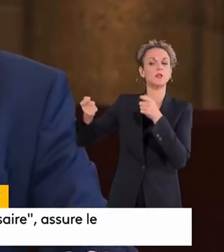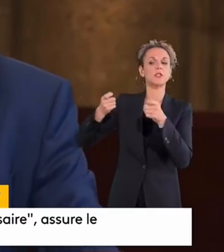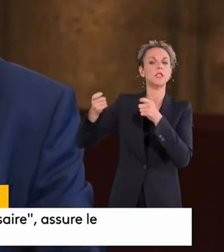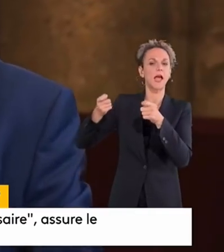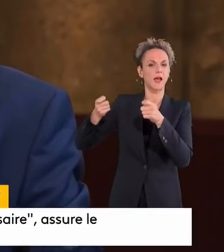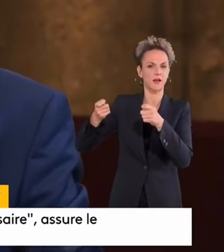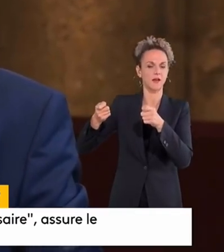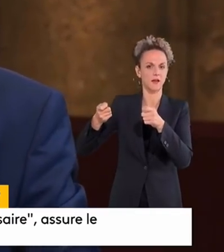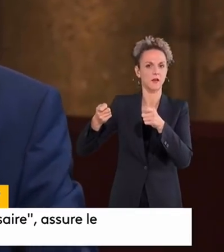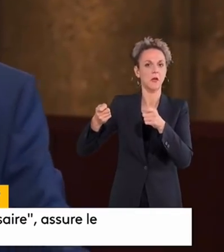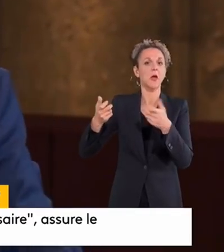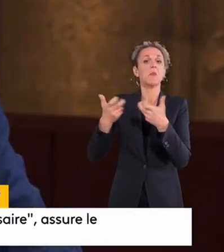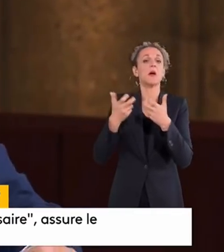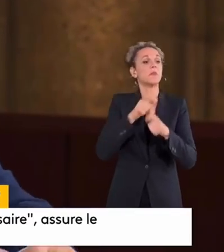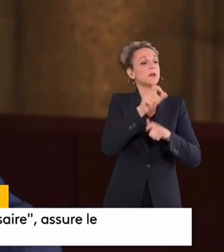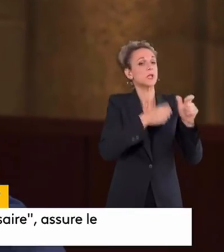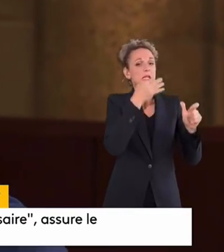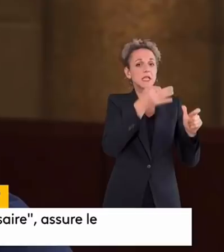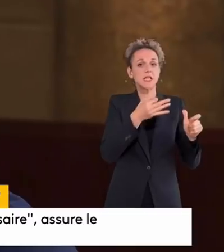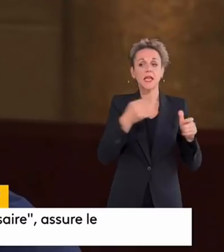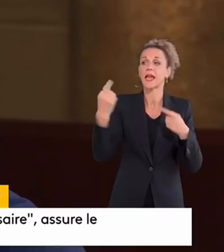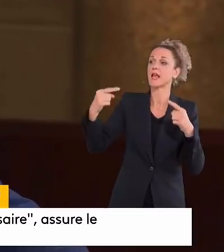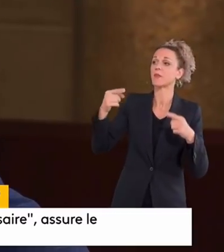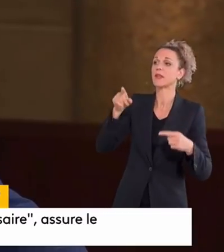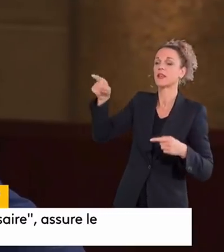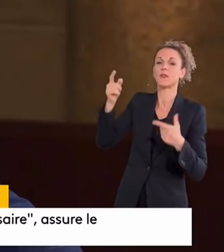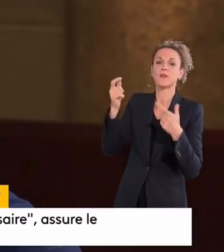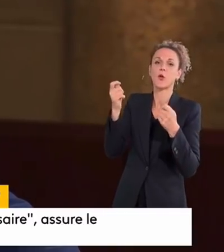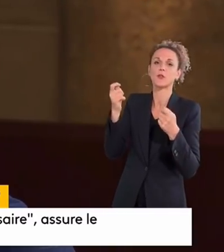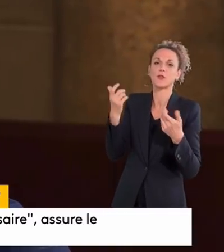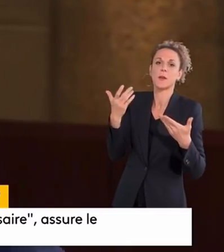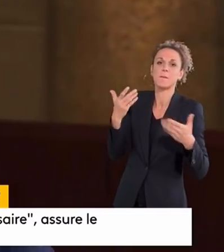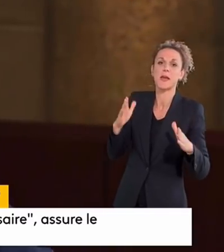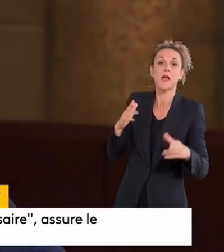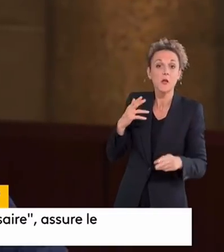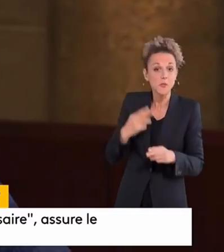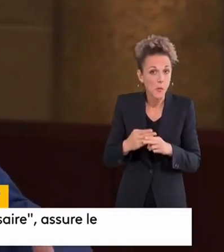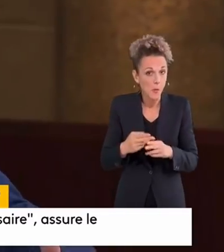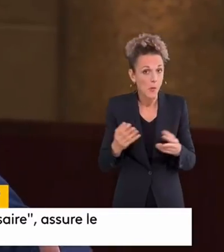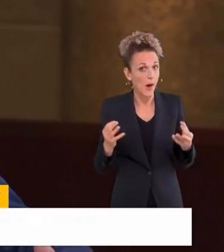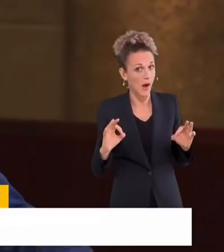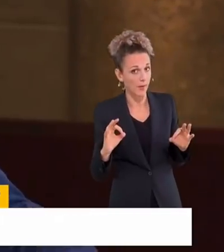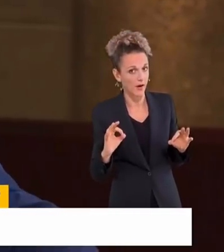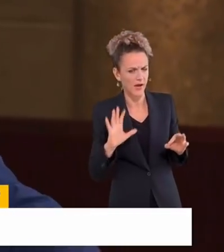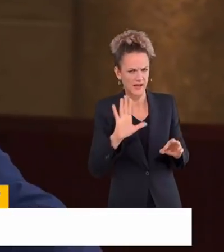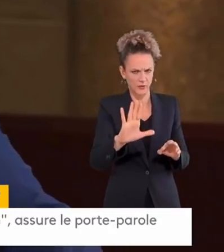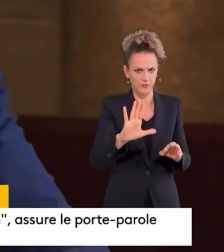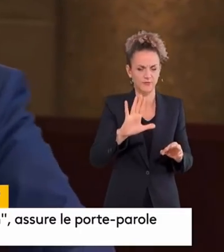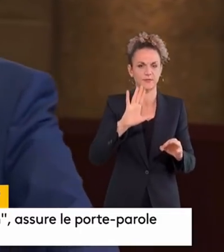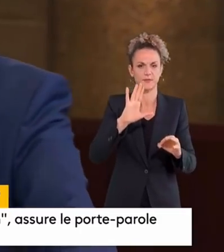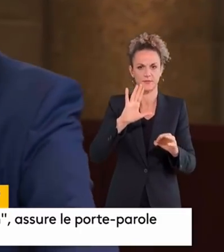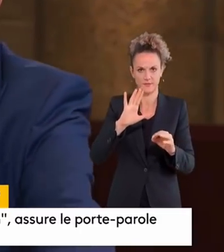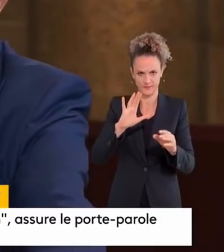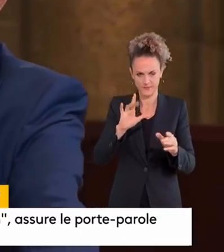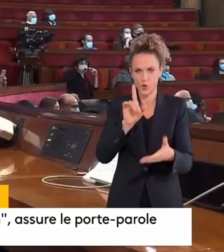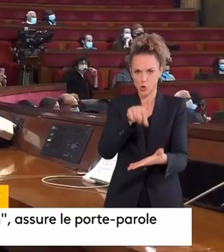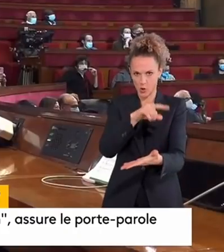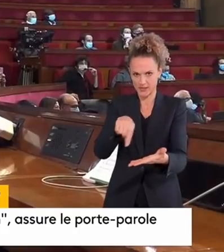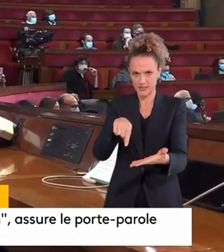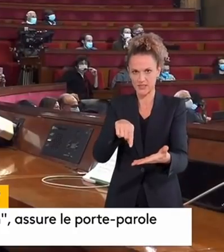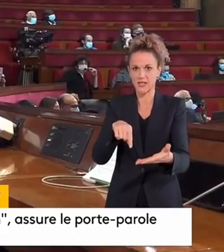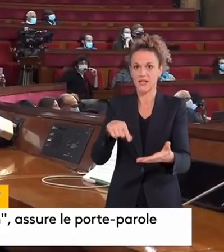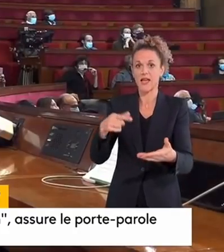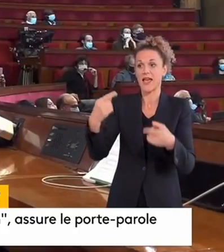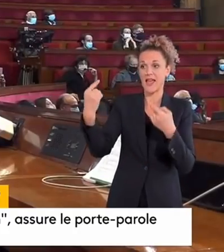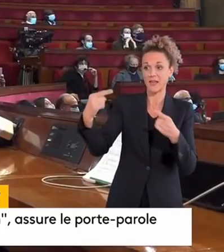dire « mon ennemi, c'est la finance » et qui après ont poursuivi, mais il n'a pas de nom, il n'a pas de visage. Je rectifie, mon ennemi, c'est aussi la finance, mais moi,